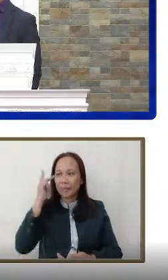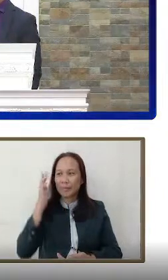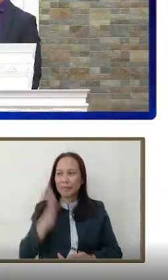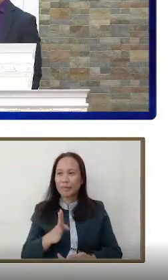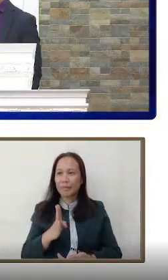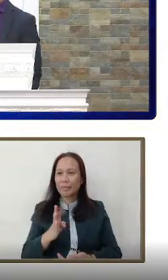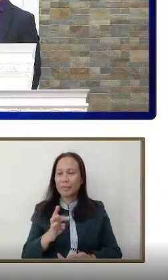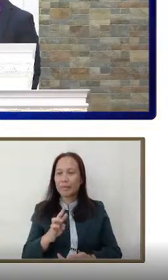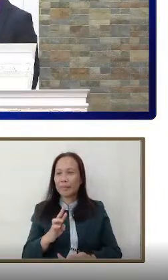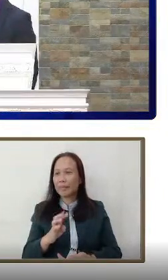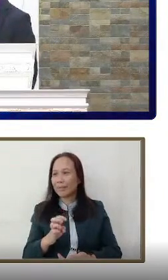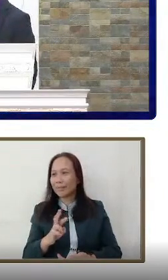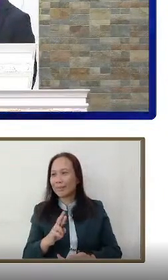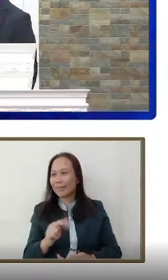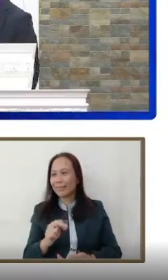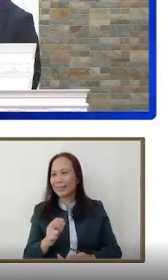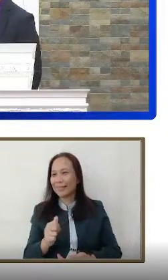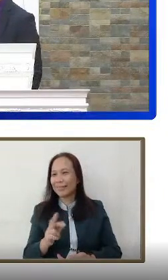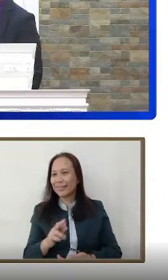siya.